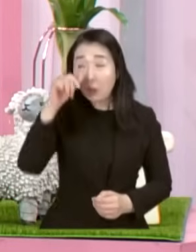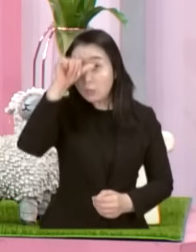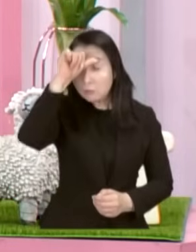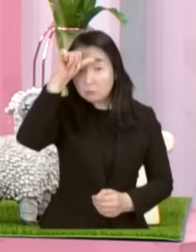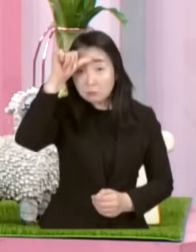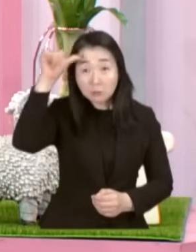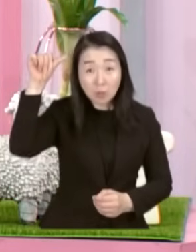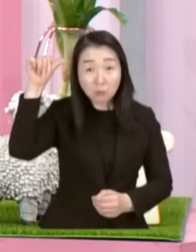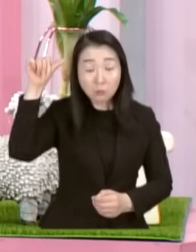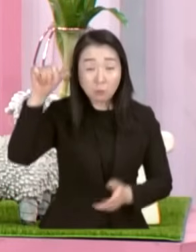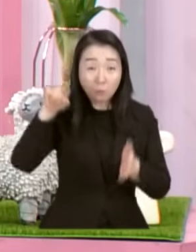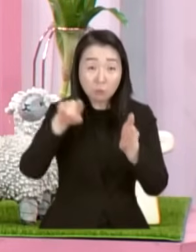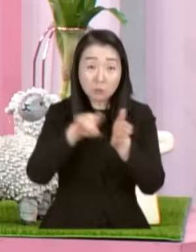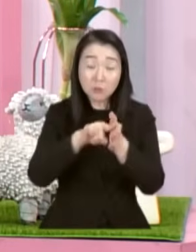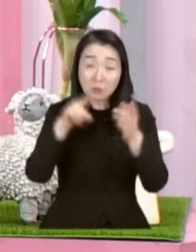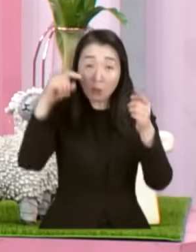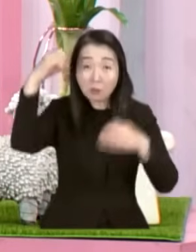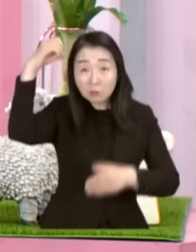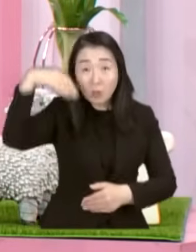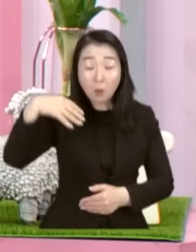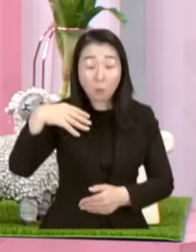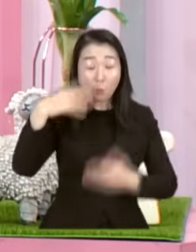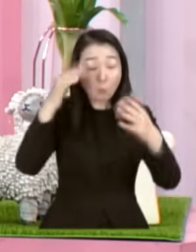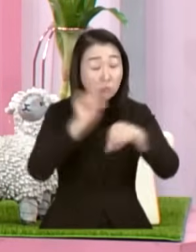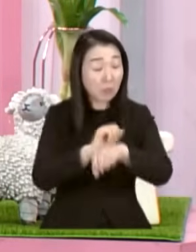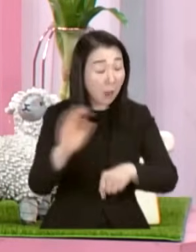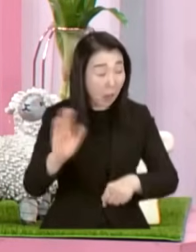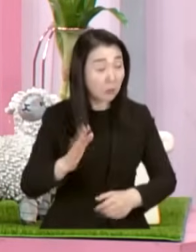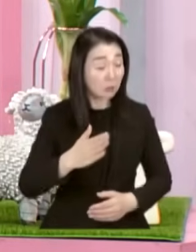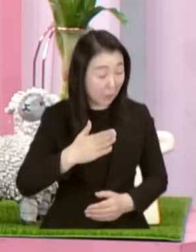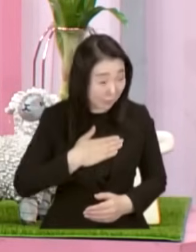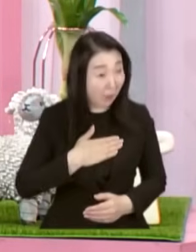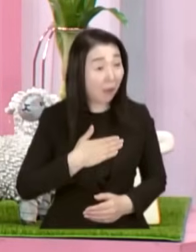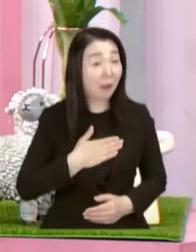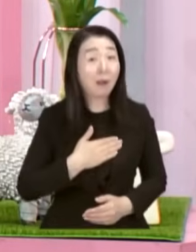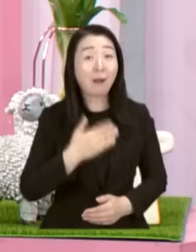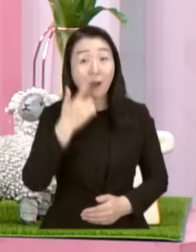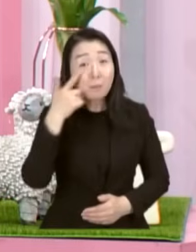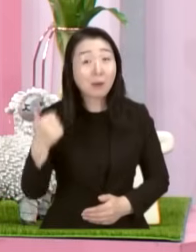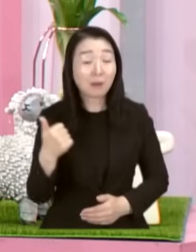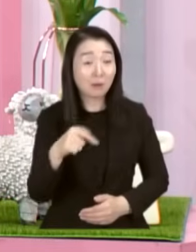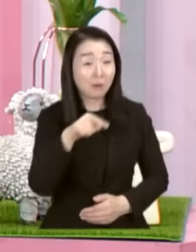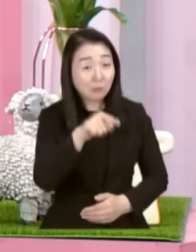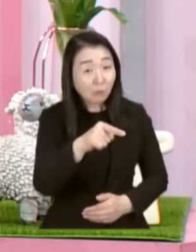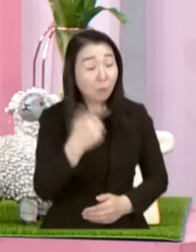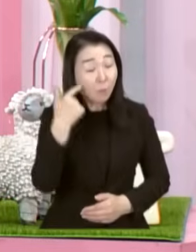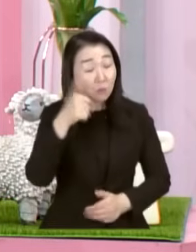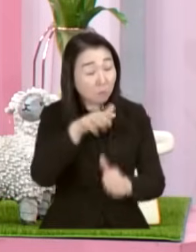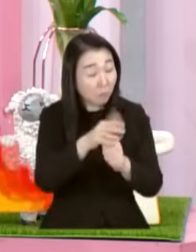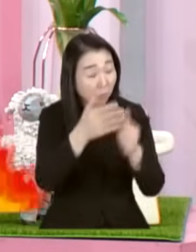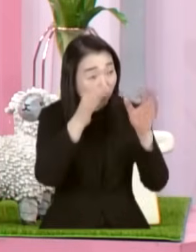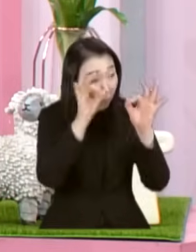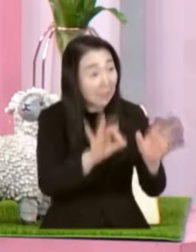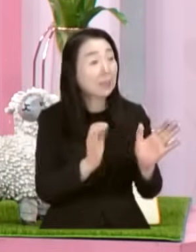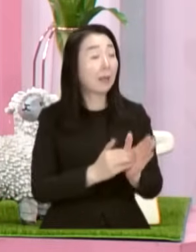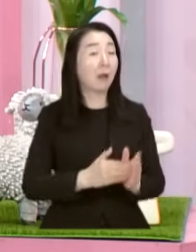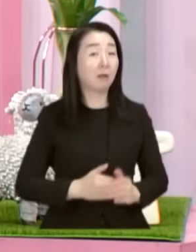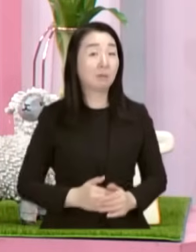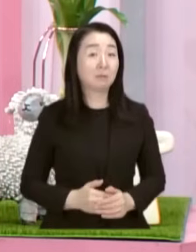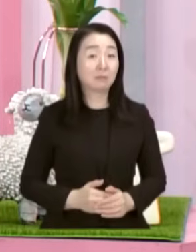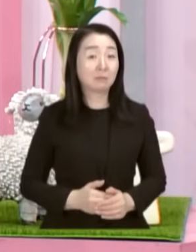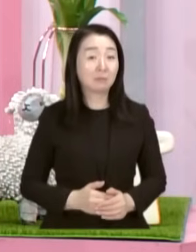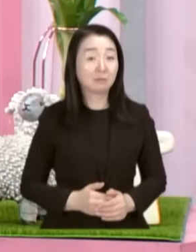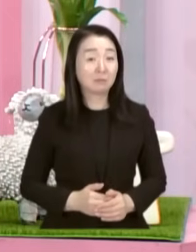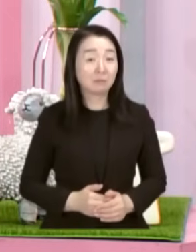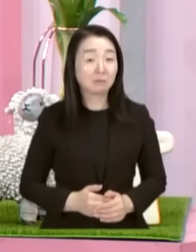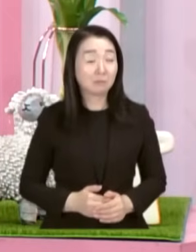장로회 신학대학교 우수한 성적은 아니지만 인마 내가 아빠가 너 내가 목사 안수 받을 때 받잖아